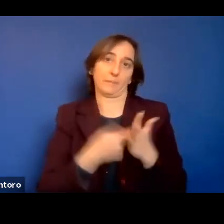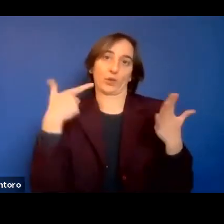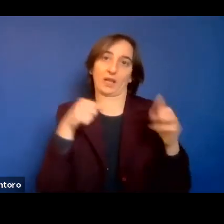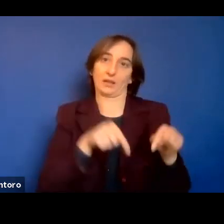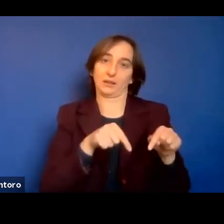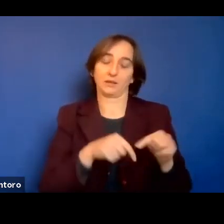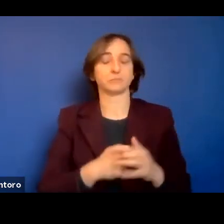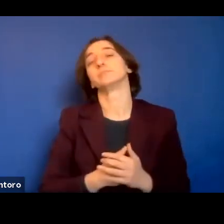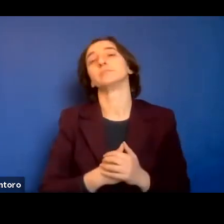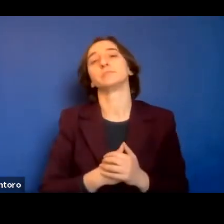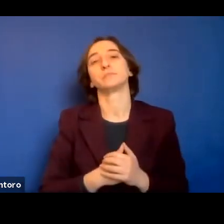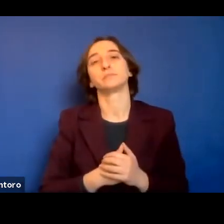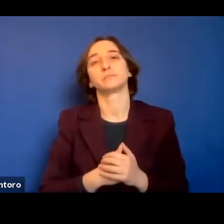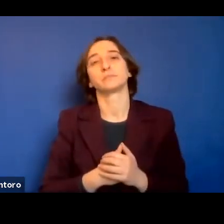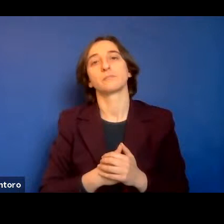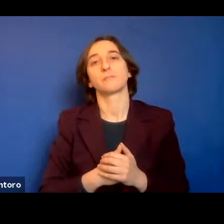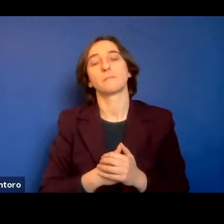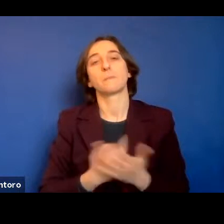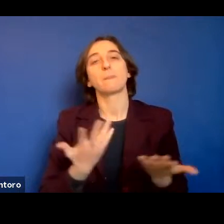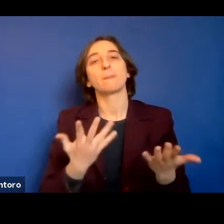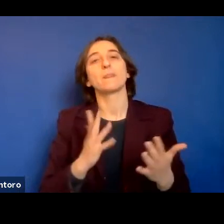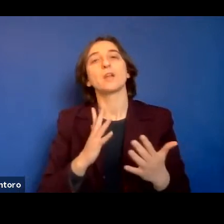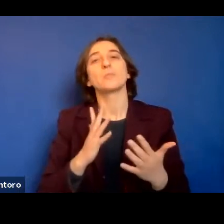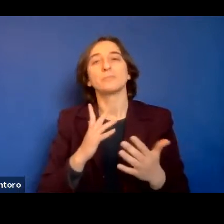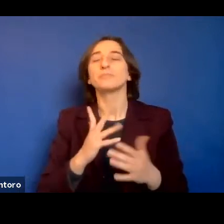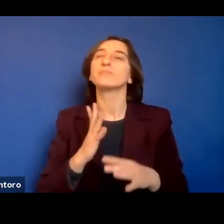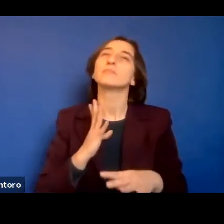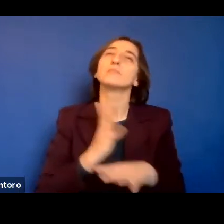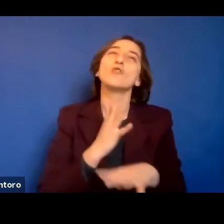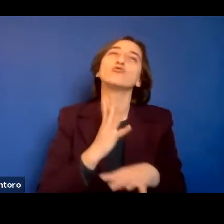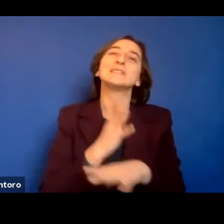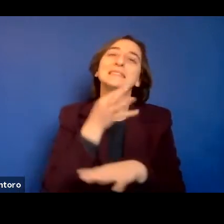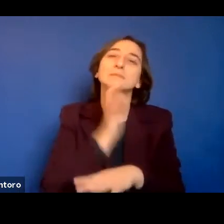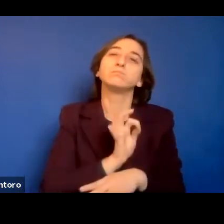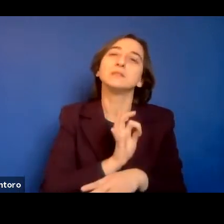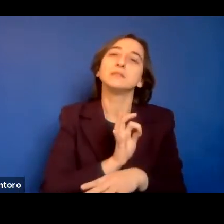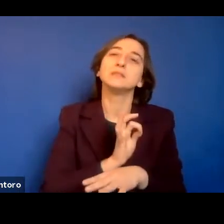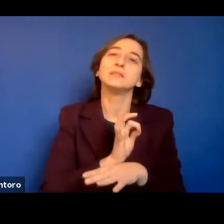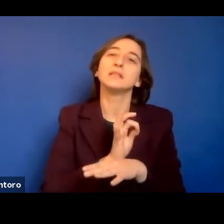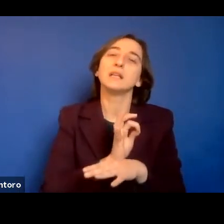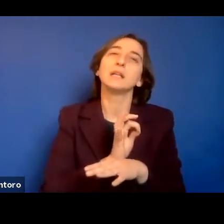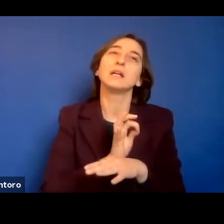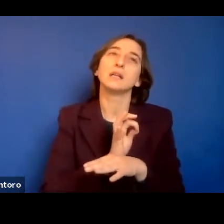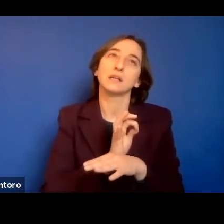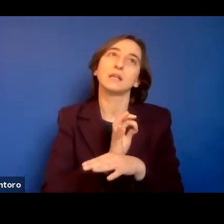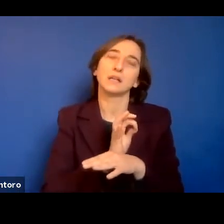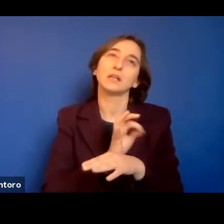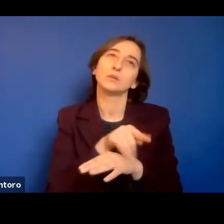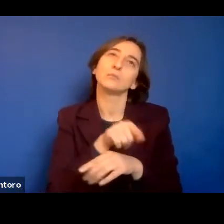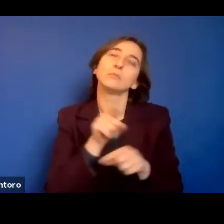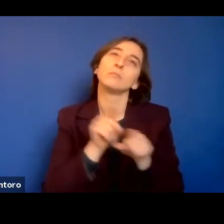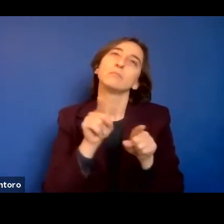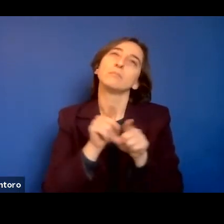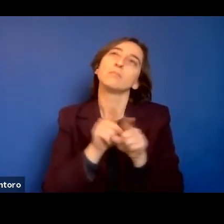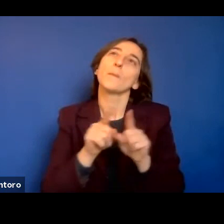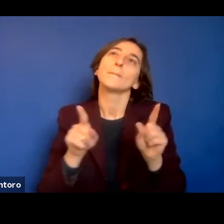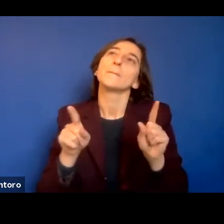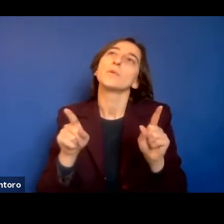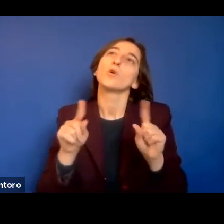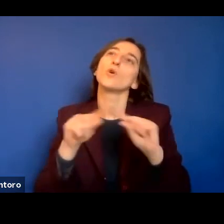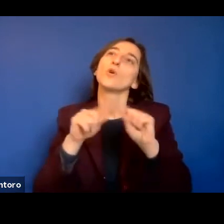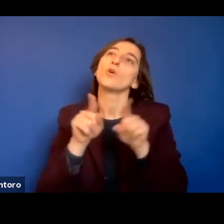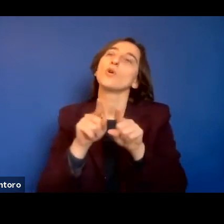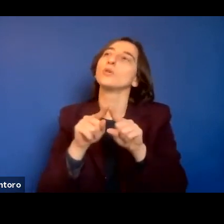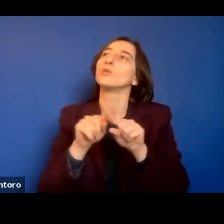Quindi l'accessibilità ha un ruolo centrale come ponte proprio per la socializzazione del